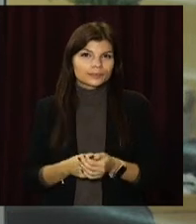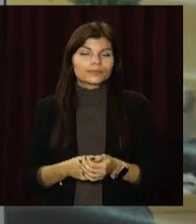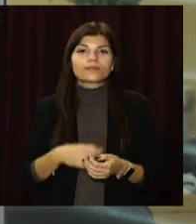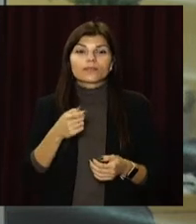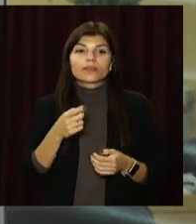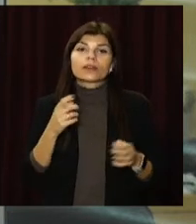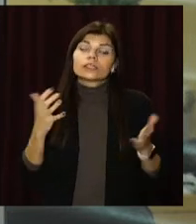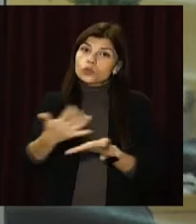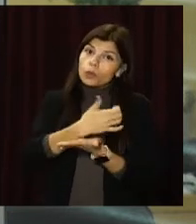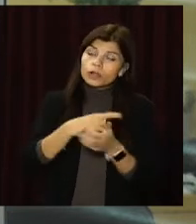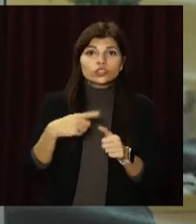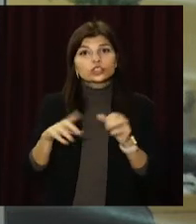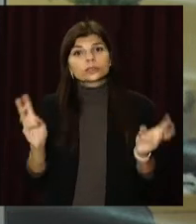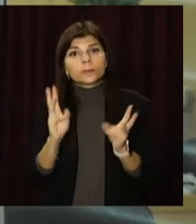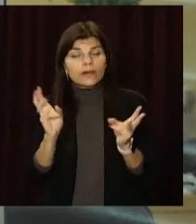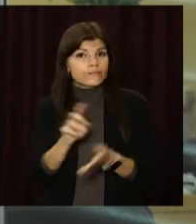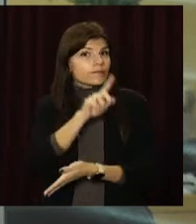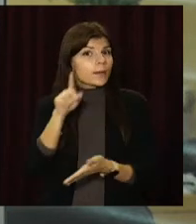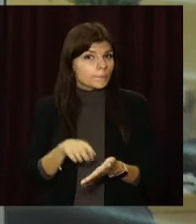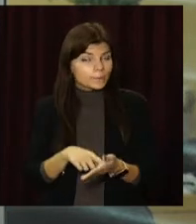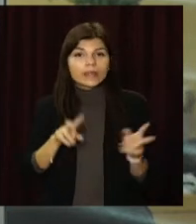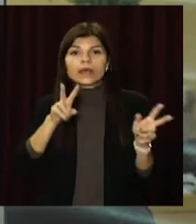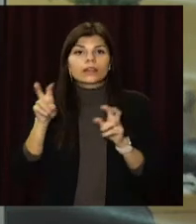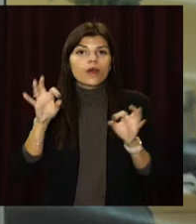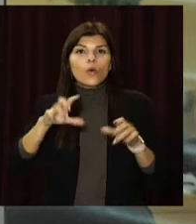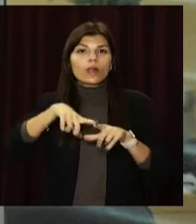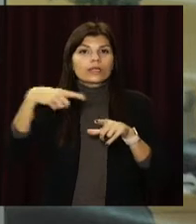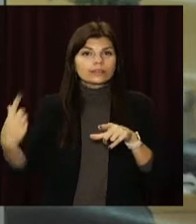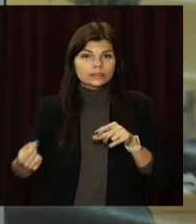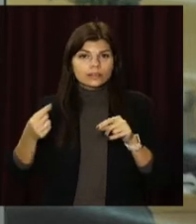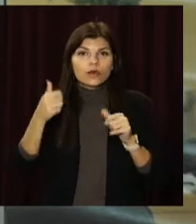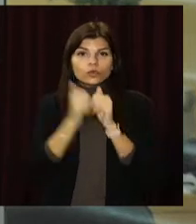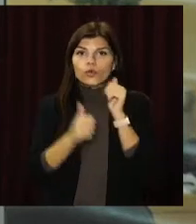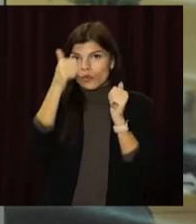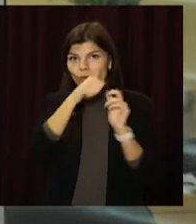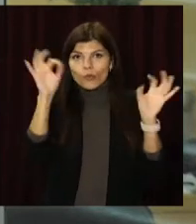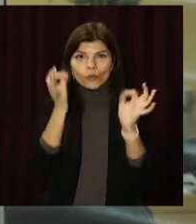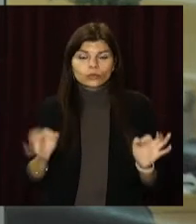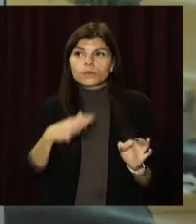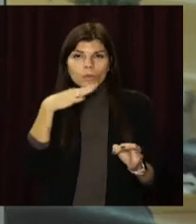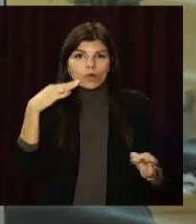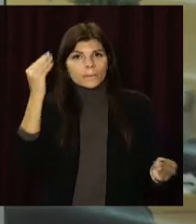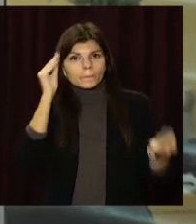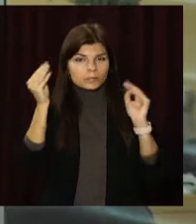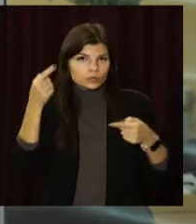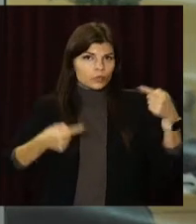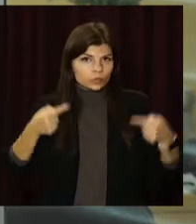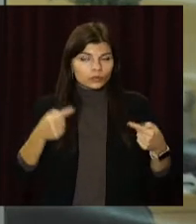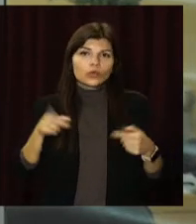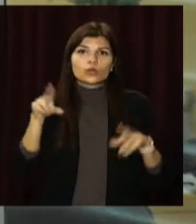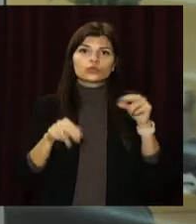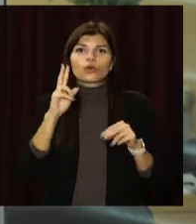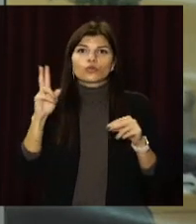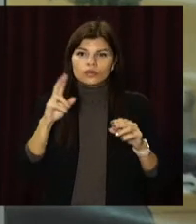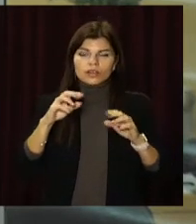Збирати чи спалювати – ось в чому питання. Тема опалого листя щорічно викликає багато дискусій. Одні вважають, що воно псує